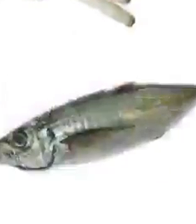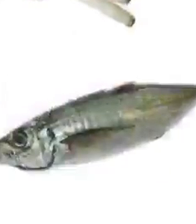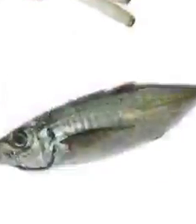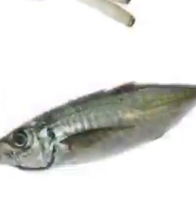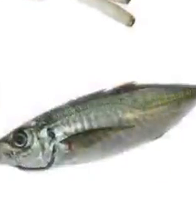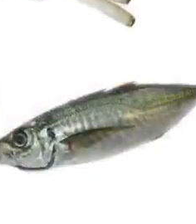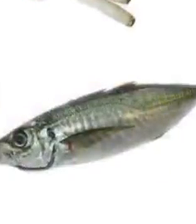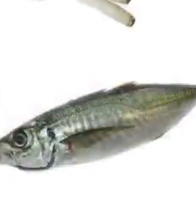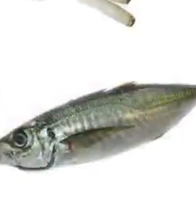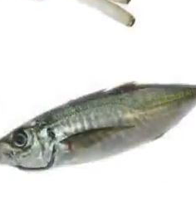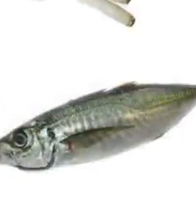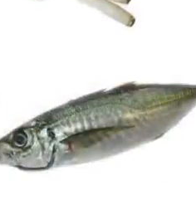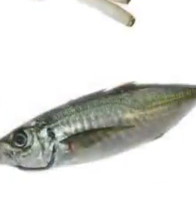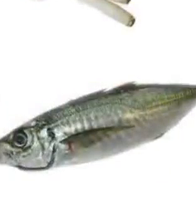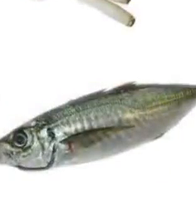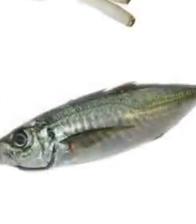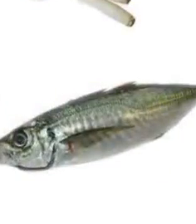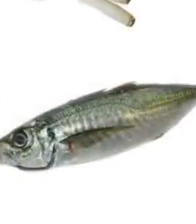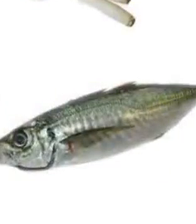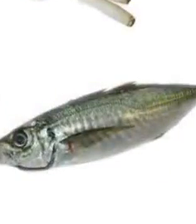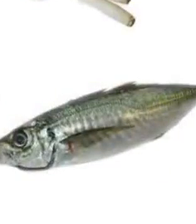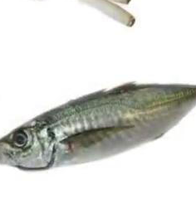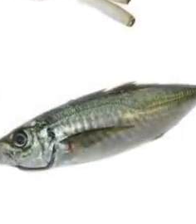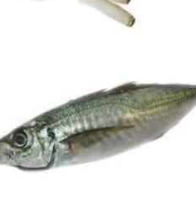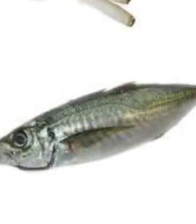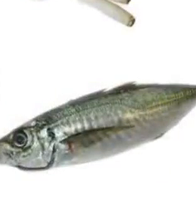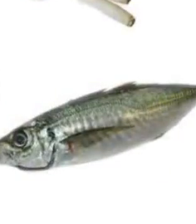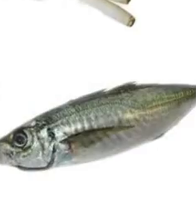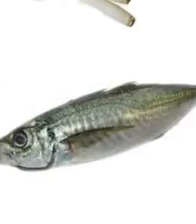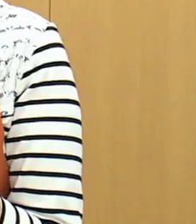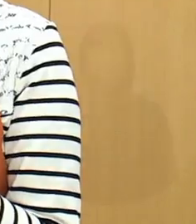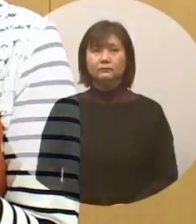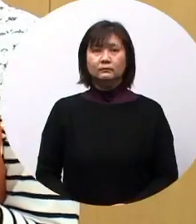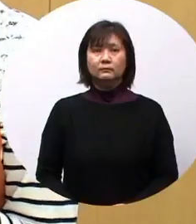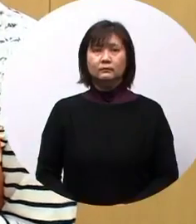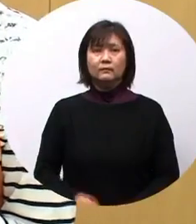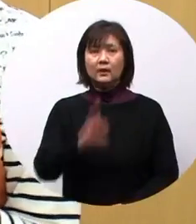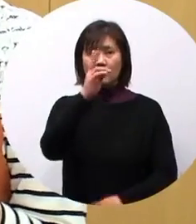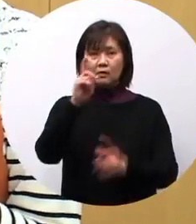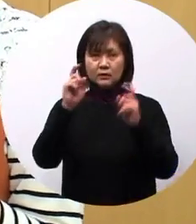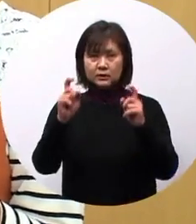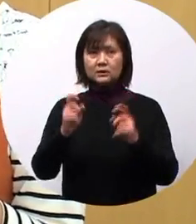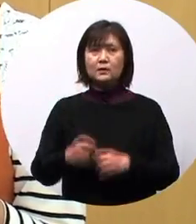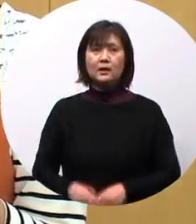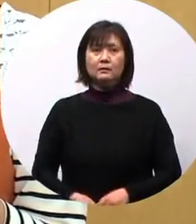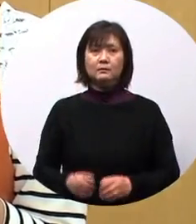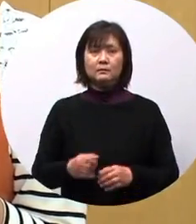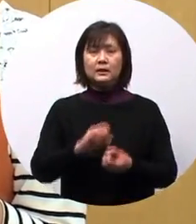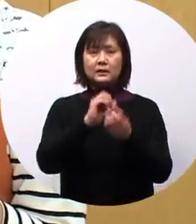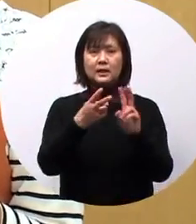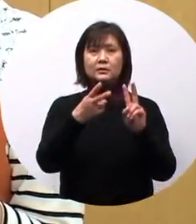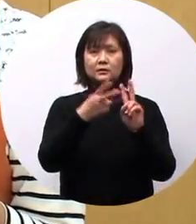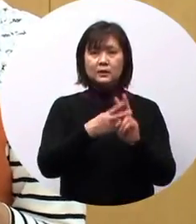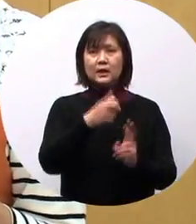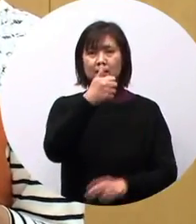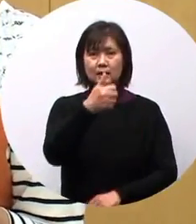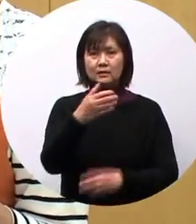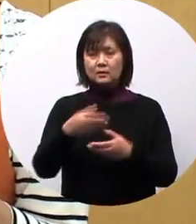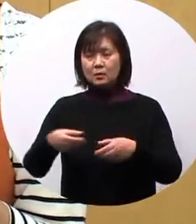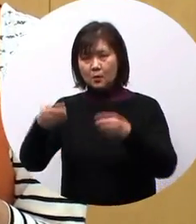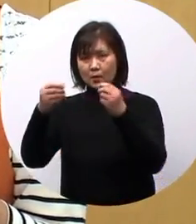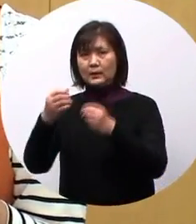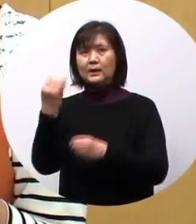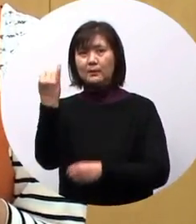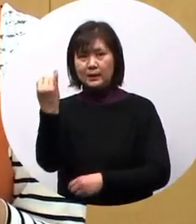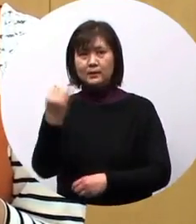産食材で簡単クッキング、藤沢ご飯。 こんにちは、桜井亮介です。 渡辺さと子です